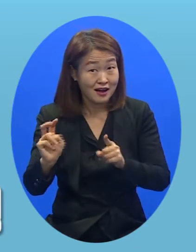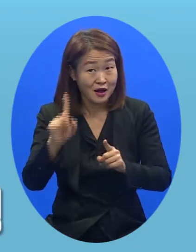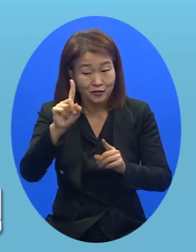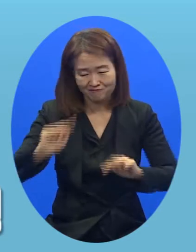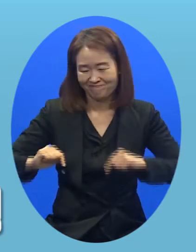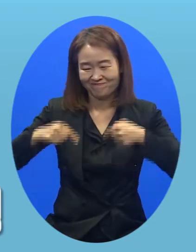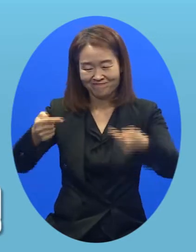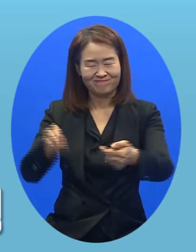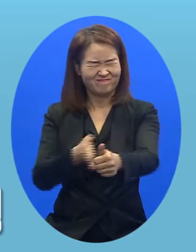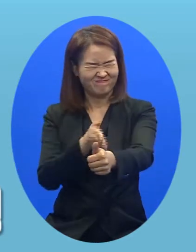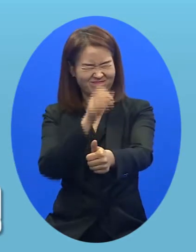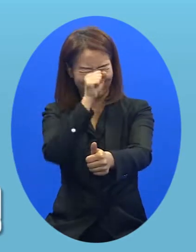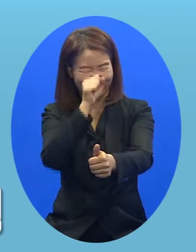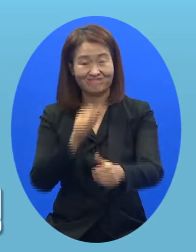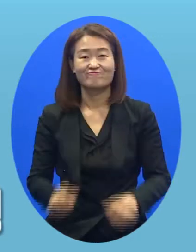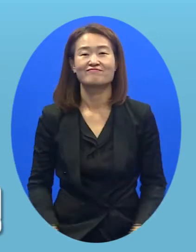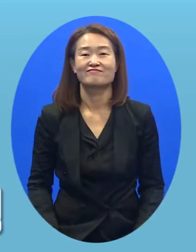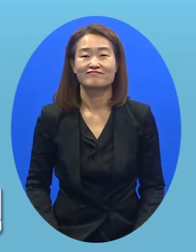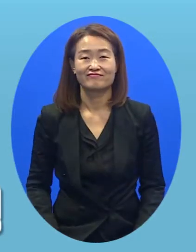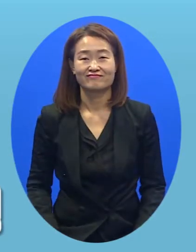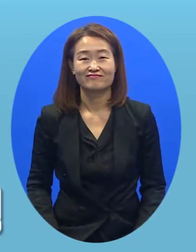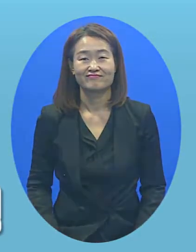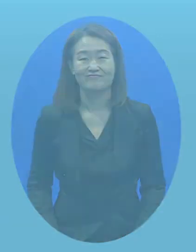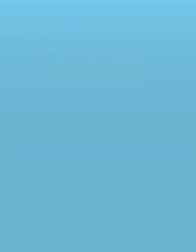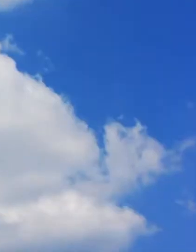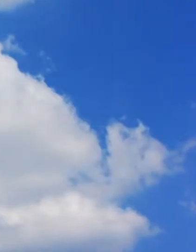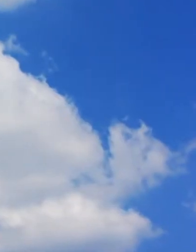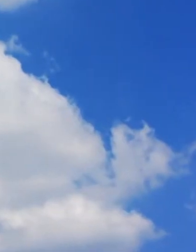하니까요. 한번 참여해보시는 것도 좋을 것 같습니다.